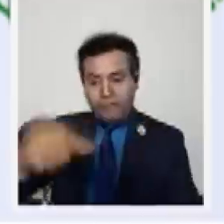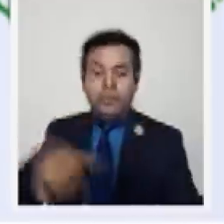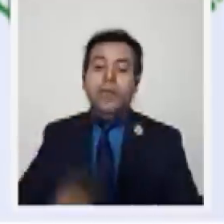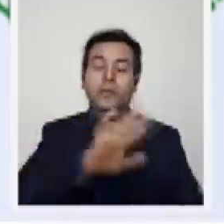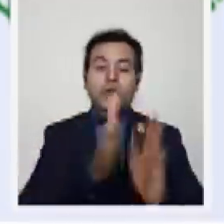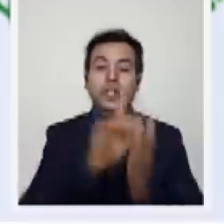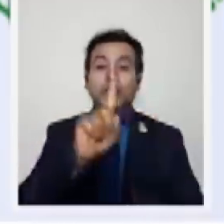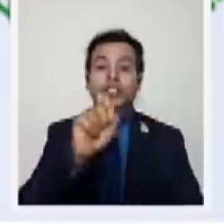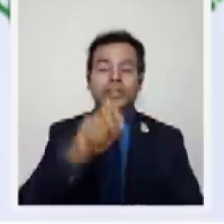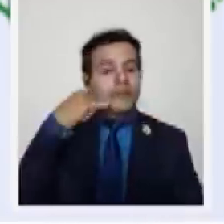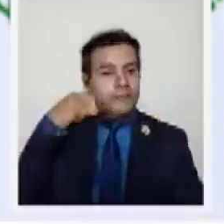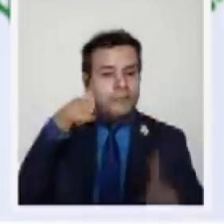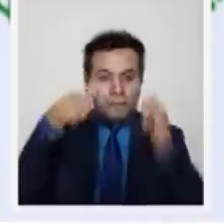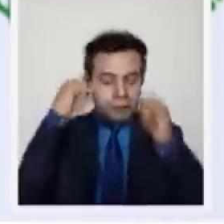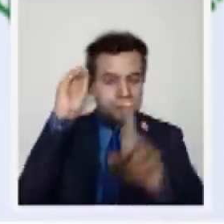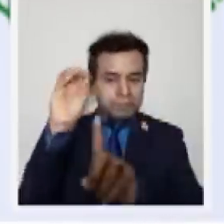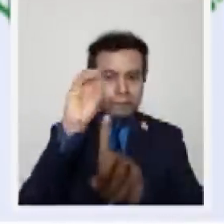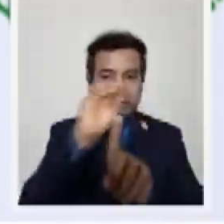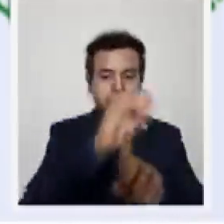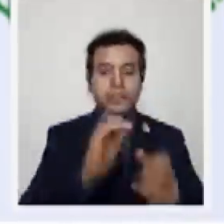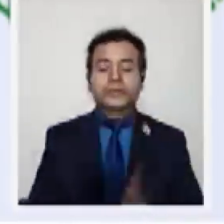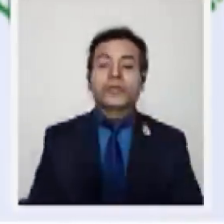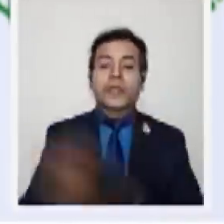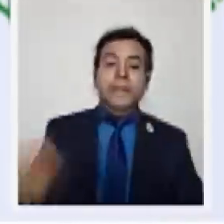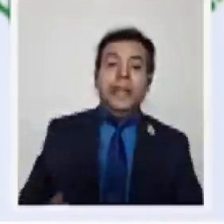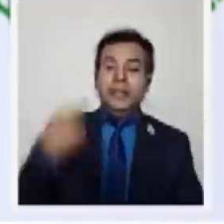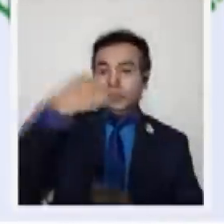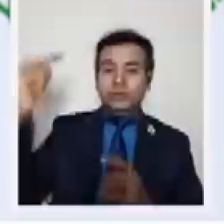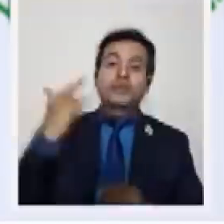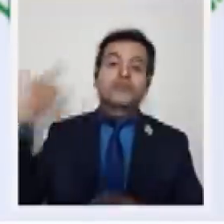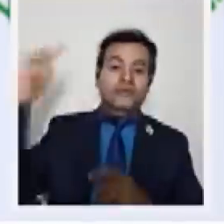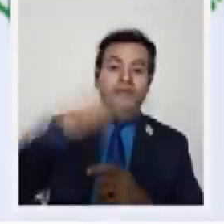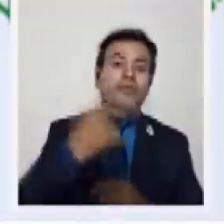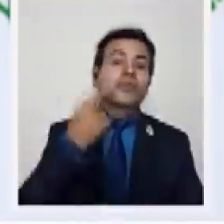দেওয়া হচ্ছে 10টি টেলিফোনের মাধ্যমে।